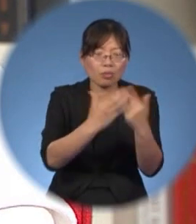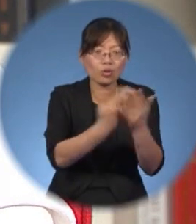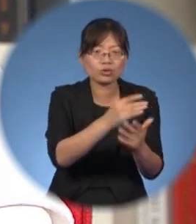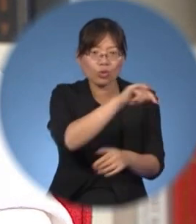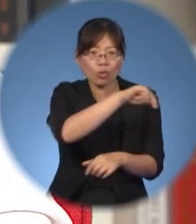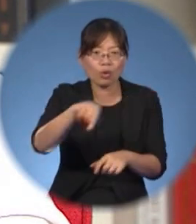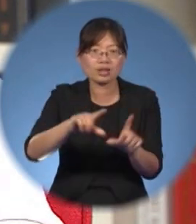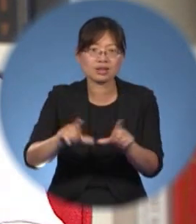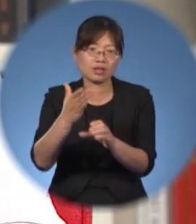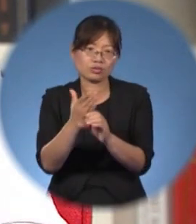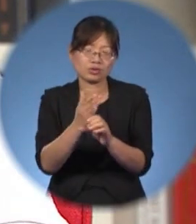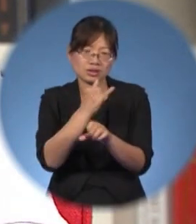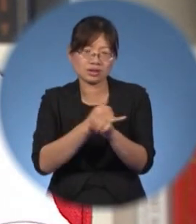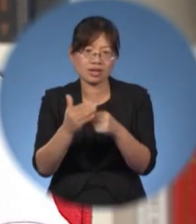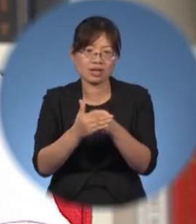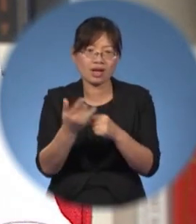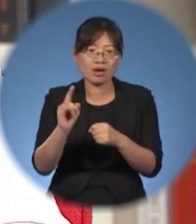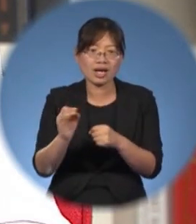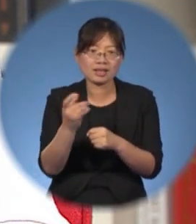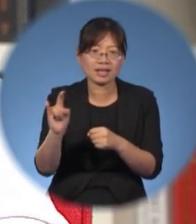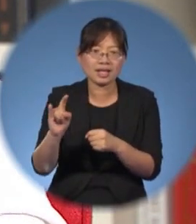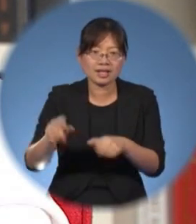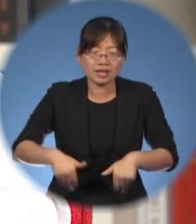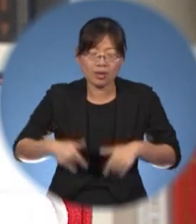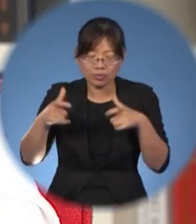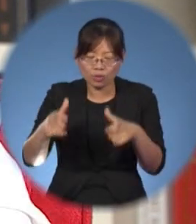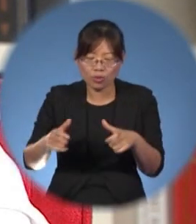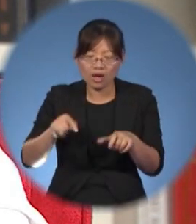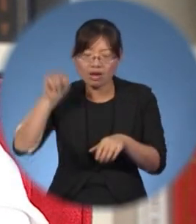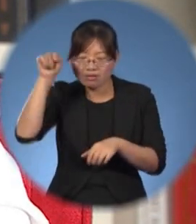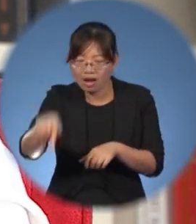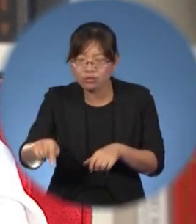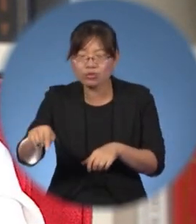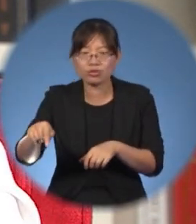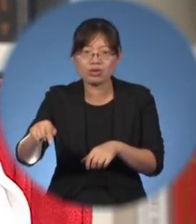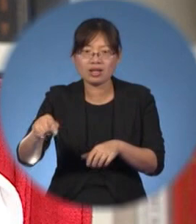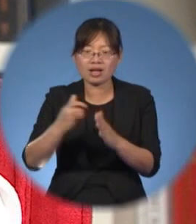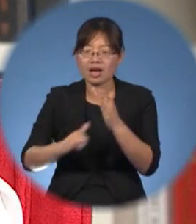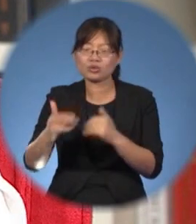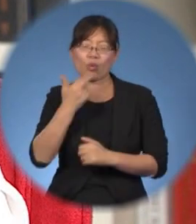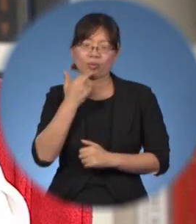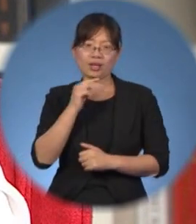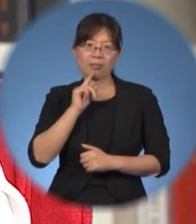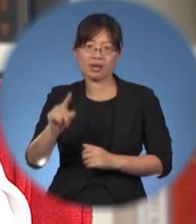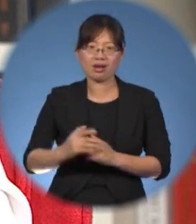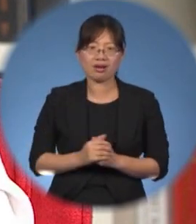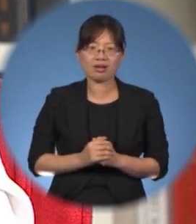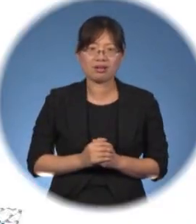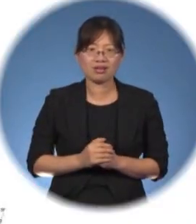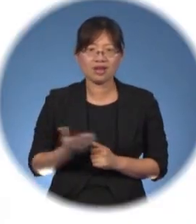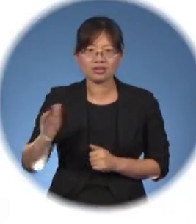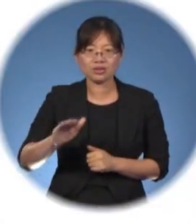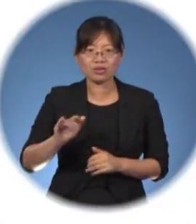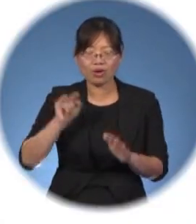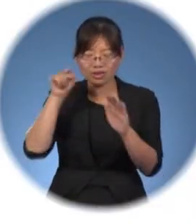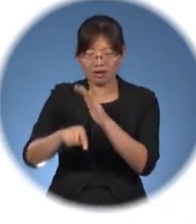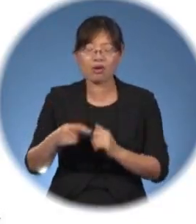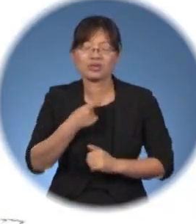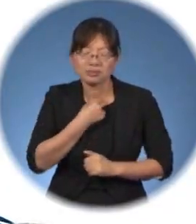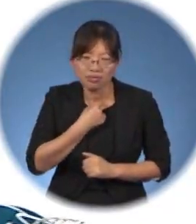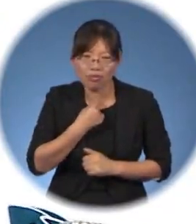예. 그러니까, 황해남도는 거기 가봤자 없다는 없다. 거예요. 아, 그 참, 그래도 가고 싶으면 가고